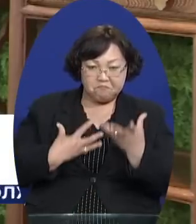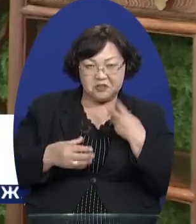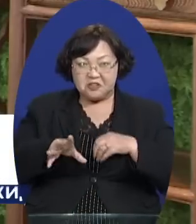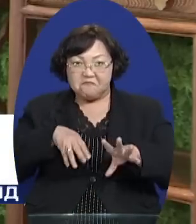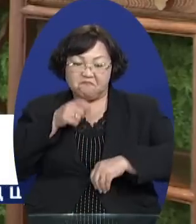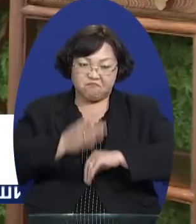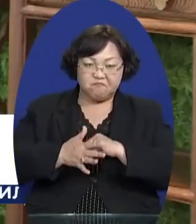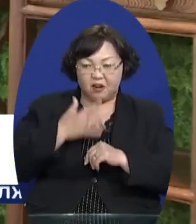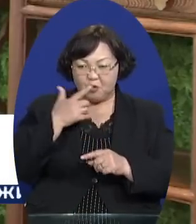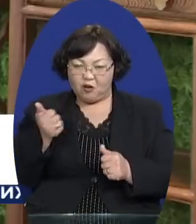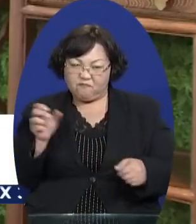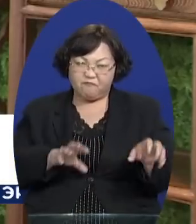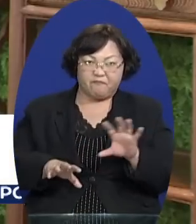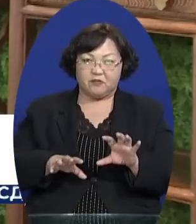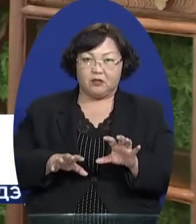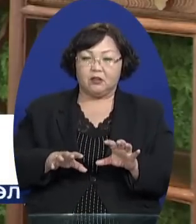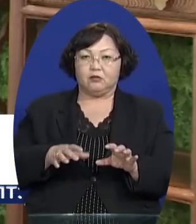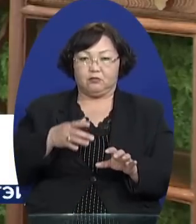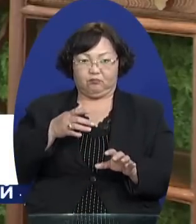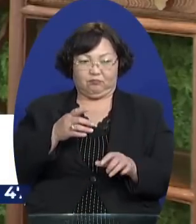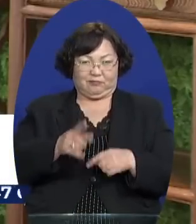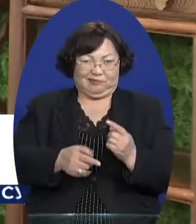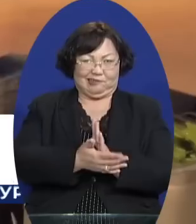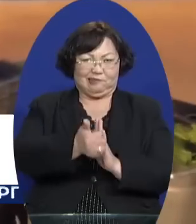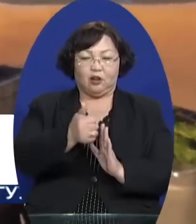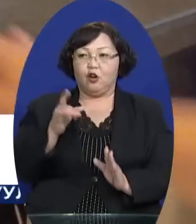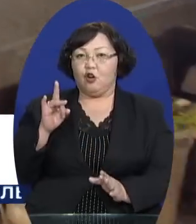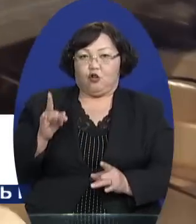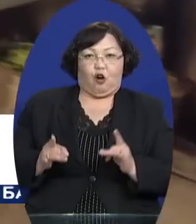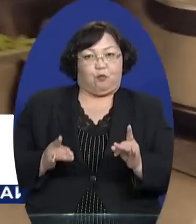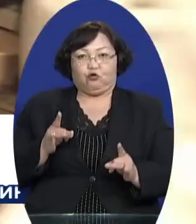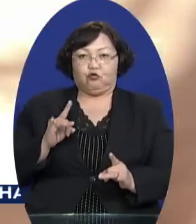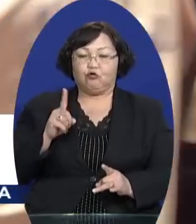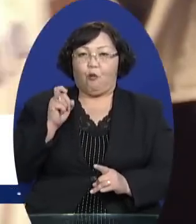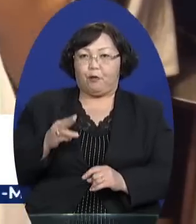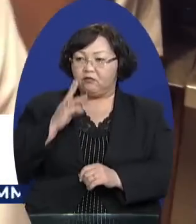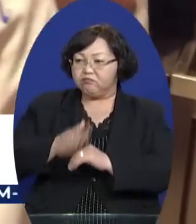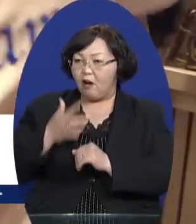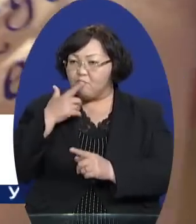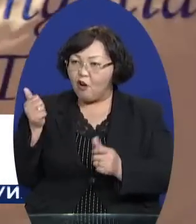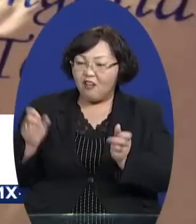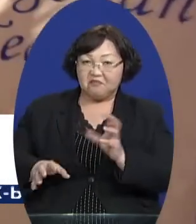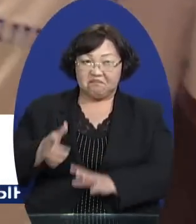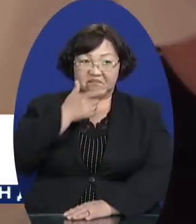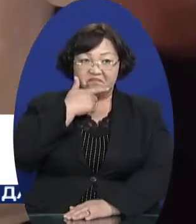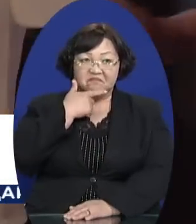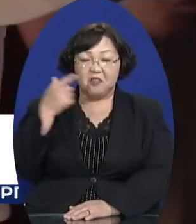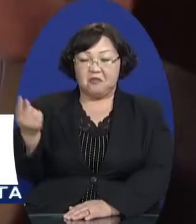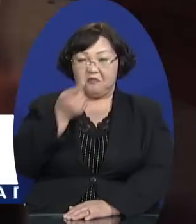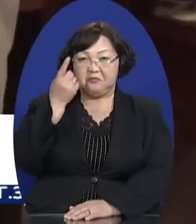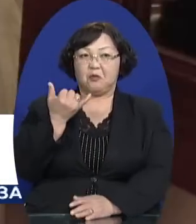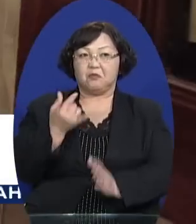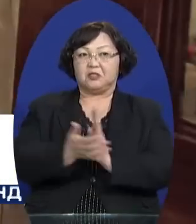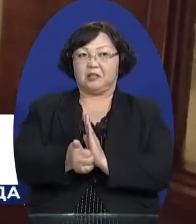одоо ямар ч юм хийж болтгүй юм байна л да. Тэр утгаараа өндөр зэрэглэлийн өндөр ур чадвартай өндөр мэрэгчсэн тогооч нар бол